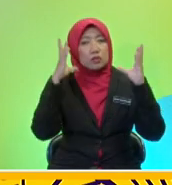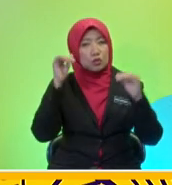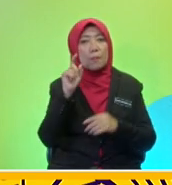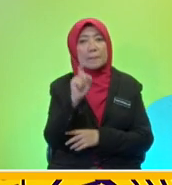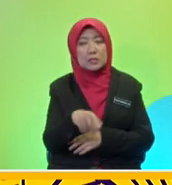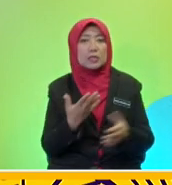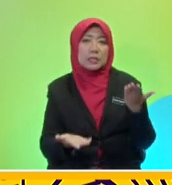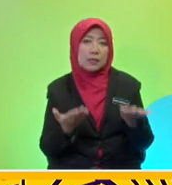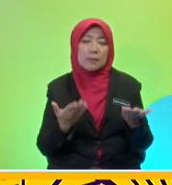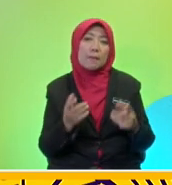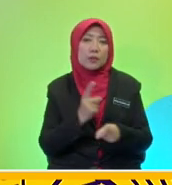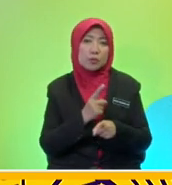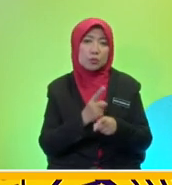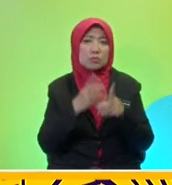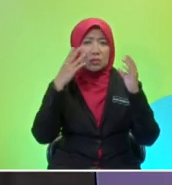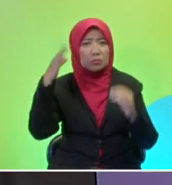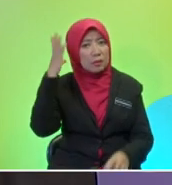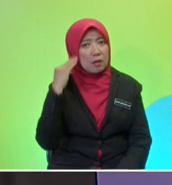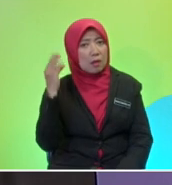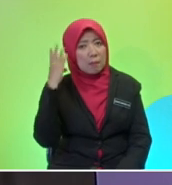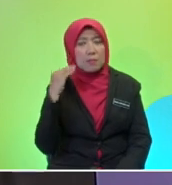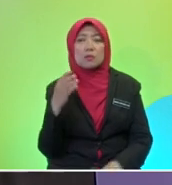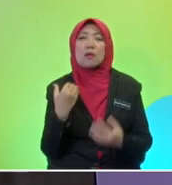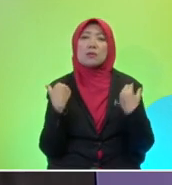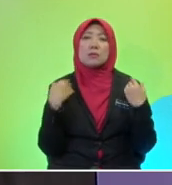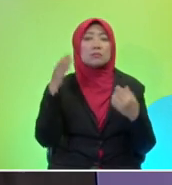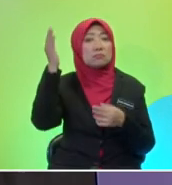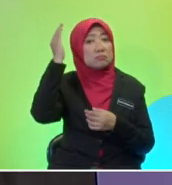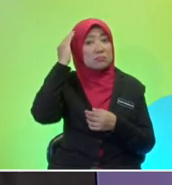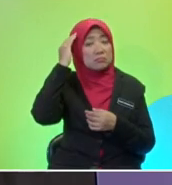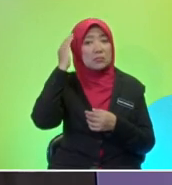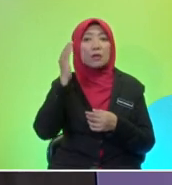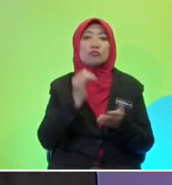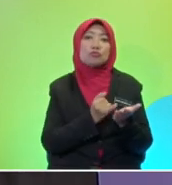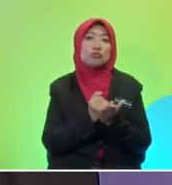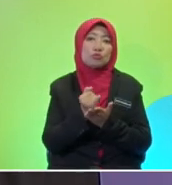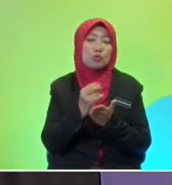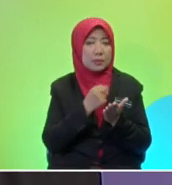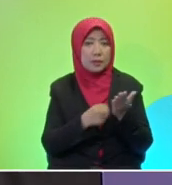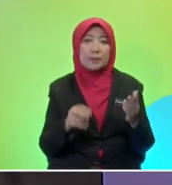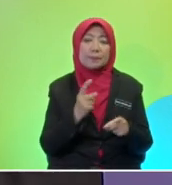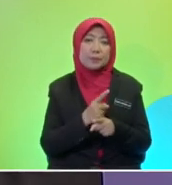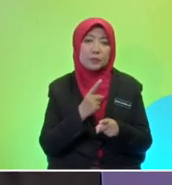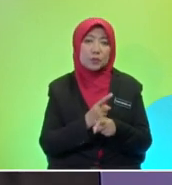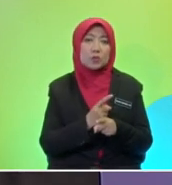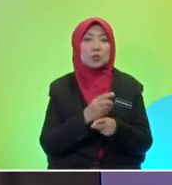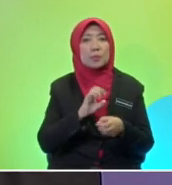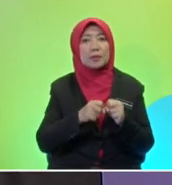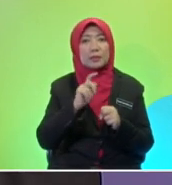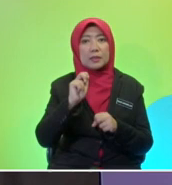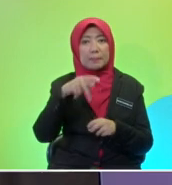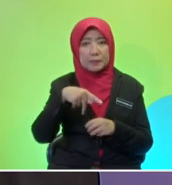ada pengalaman ada pengetahuan jadi perlu menilai dengan sejujur-jujurnya supaya TV itu memang